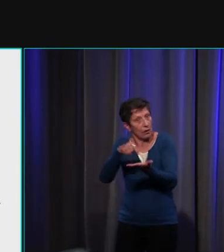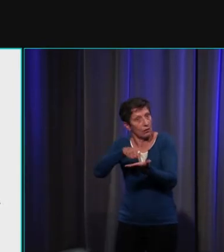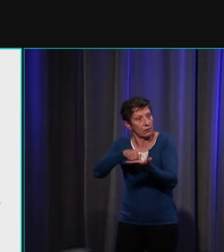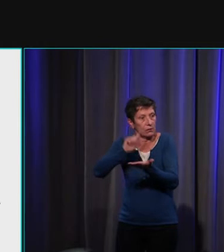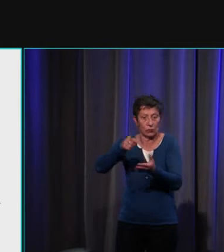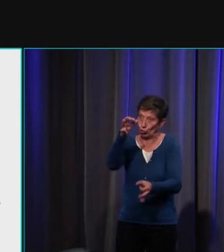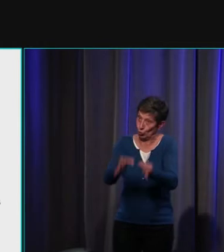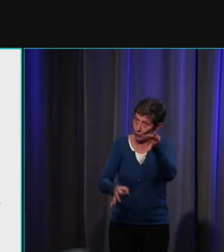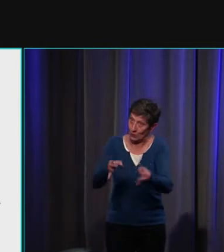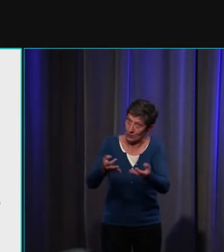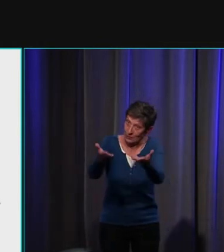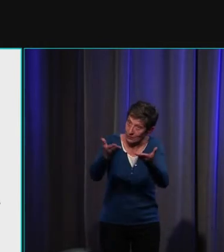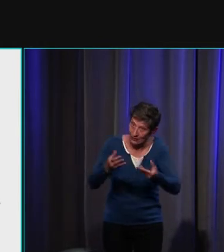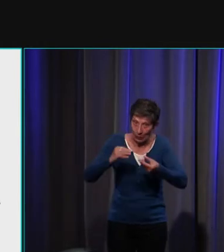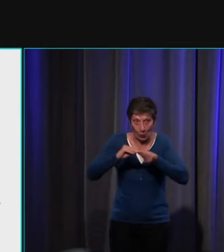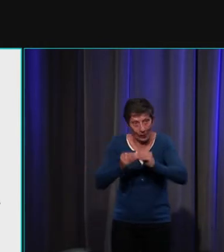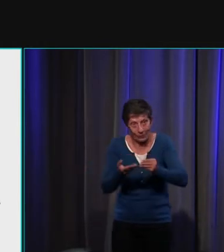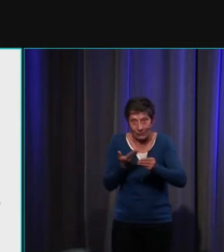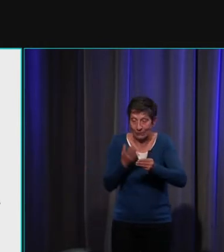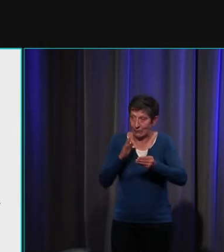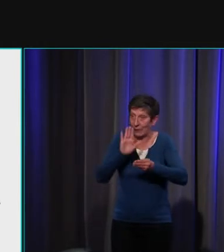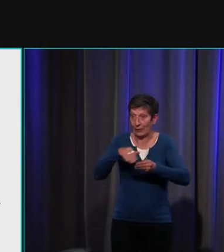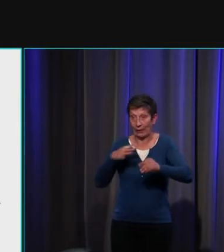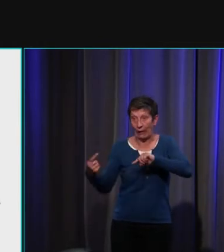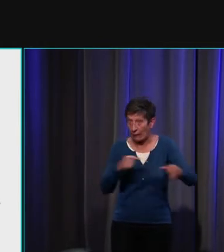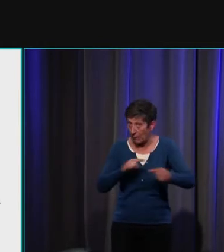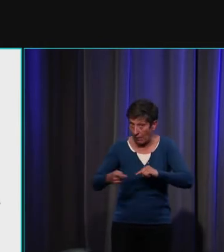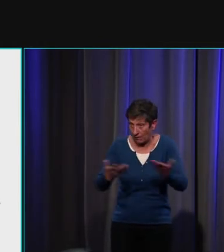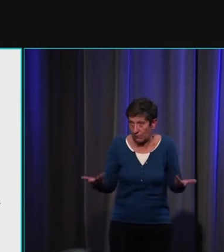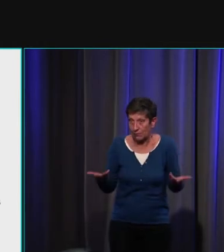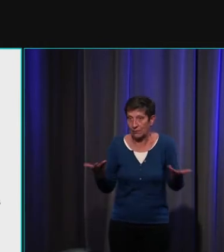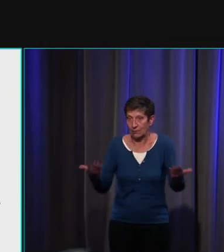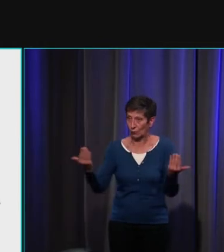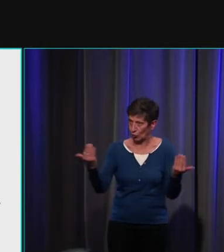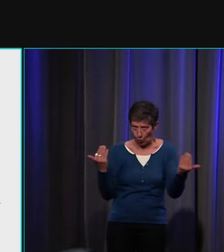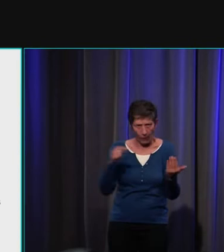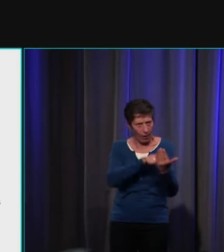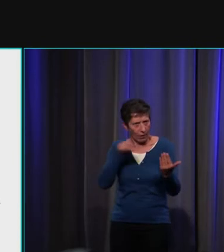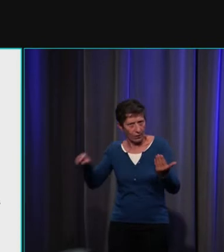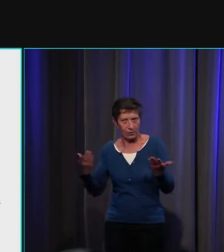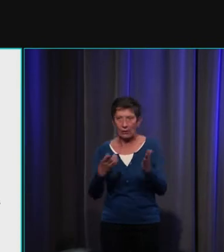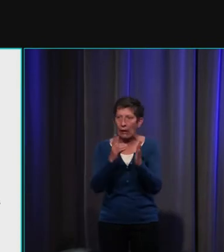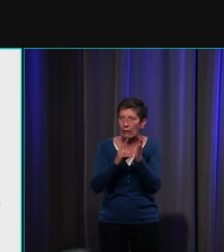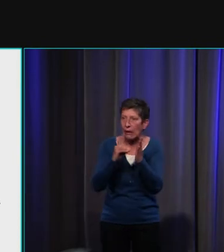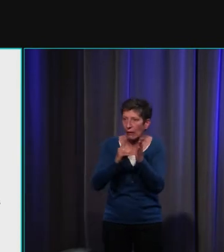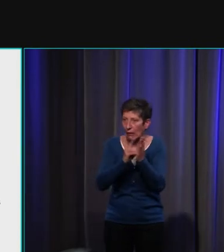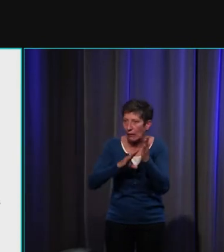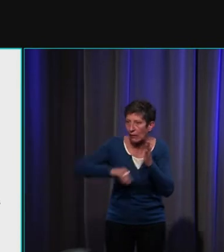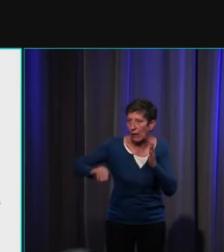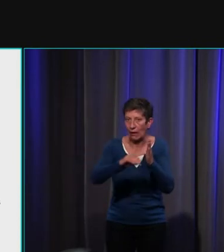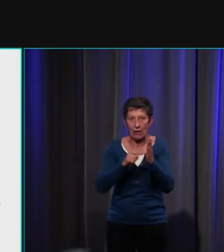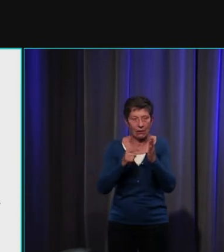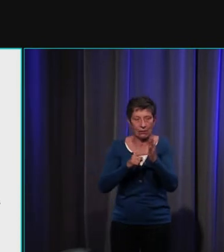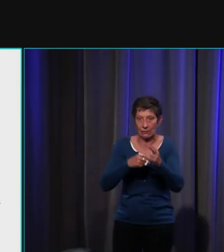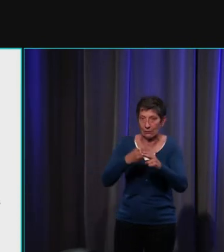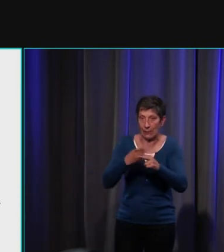propose un problème et on est dans le débat on est dans la contradiction le décret s'appelle la concordance des discours